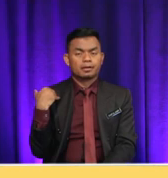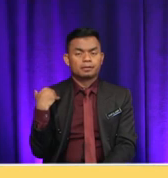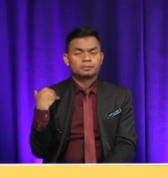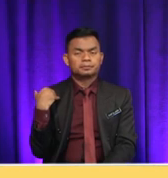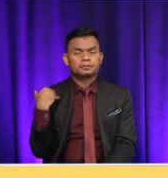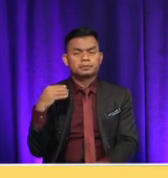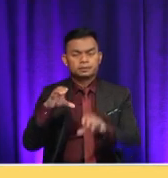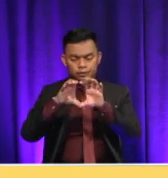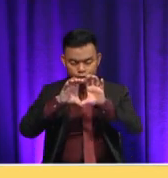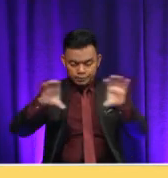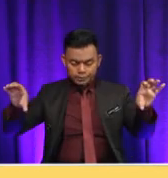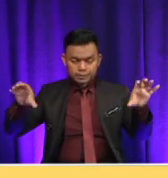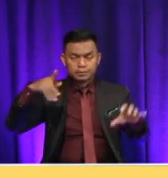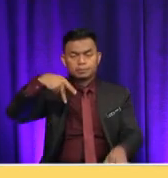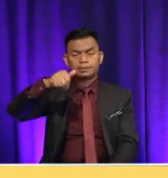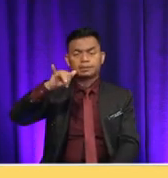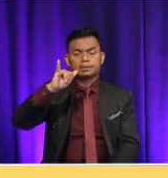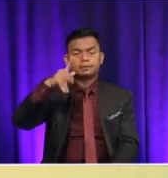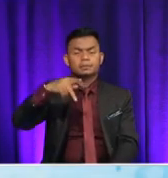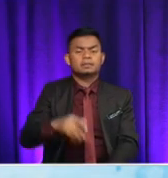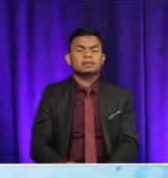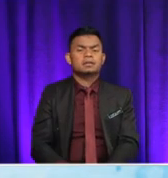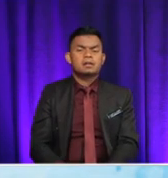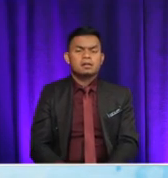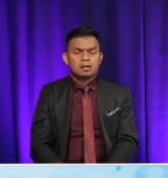betul ke salah ada maklumat tuh betul